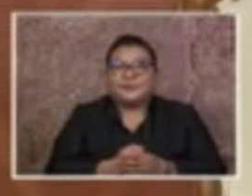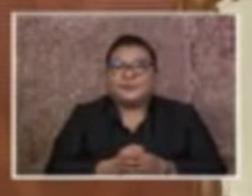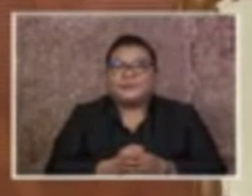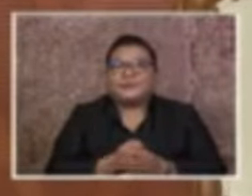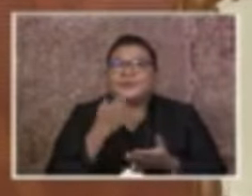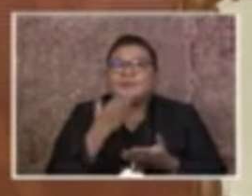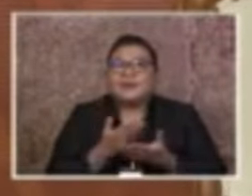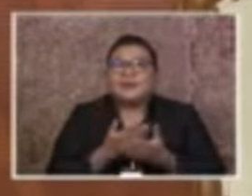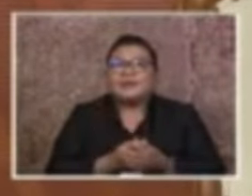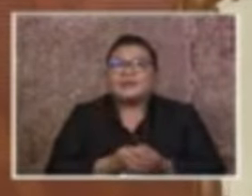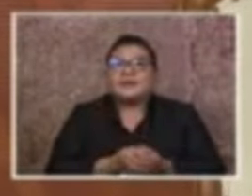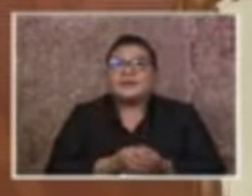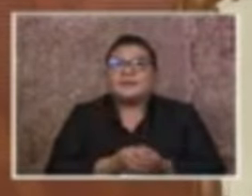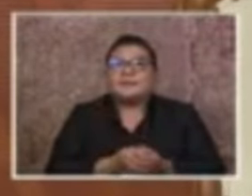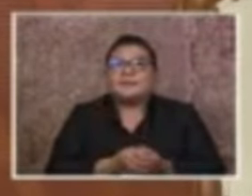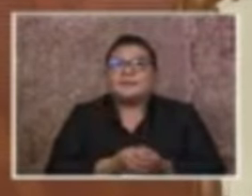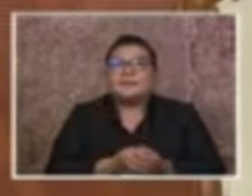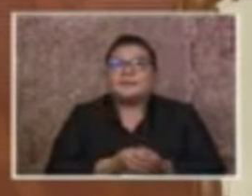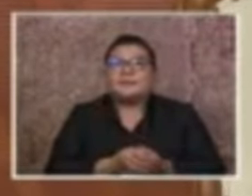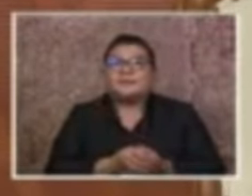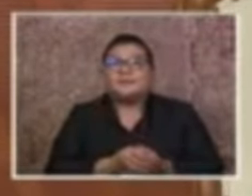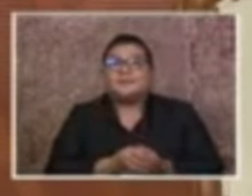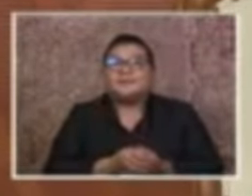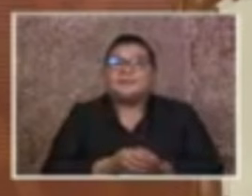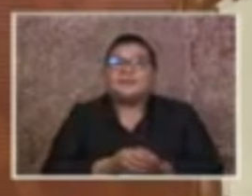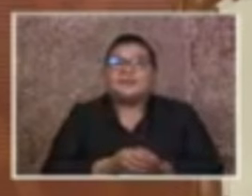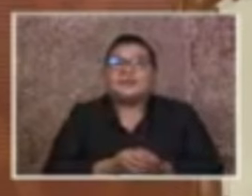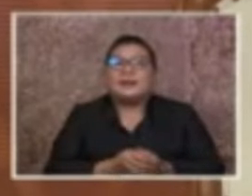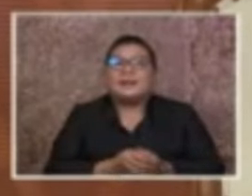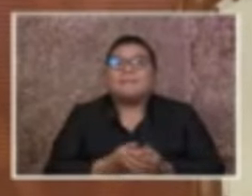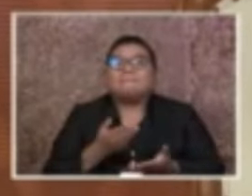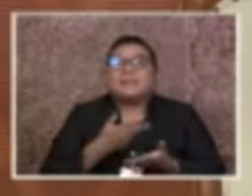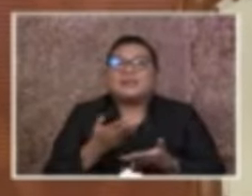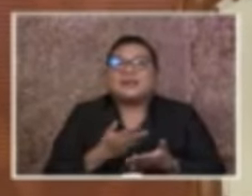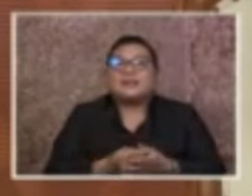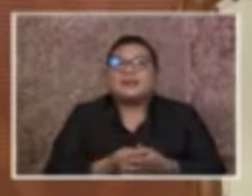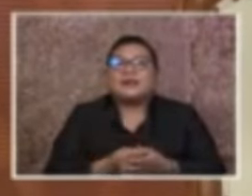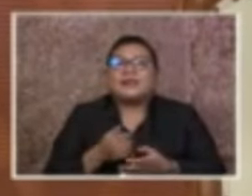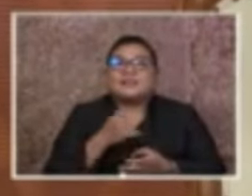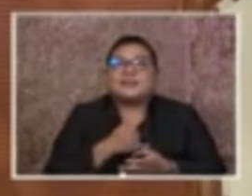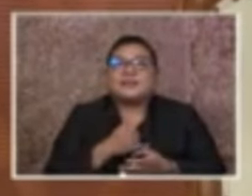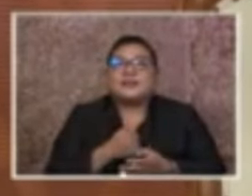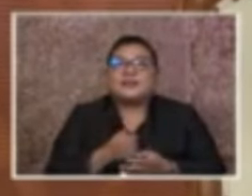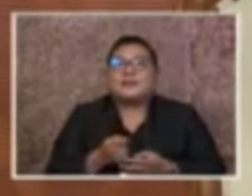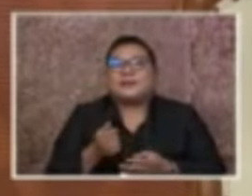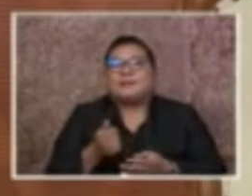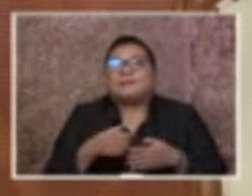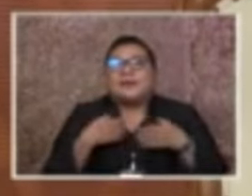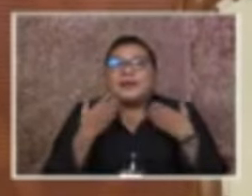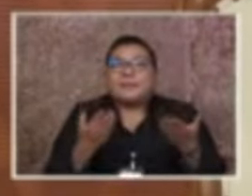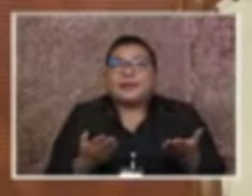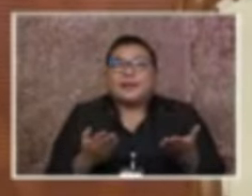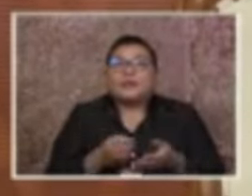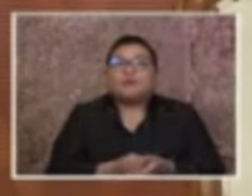Mak kasih Pak De jadi pertanya saya ringan-ringan saja bagaimana untuk